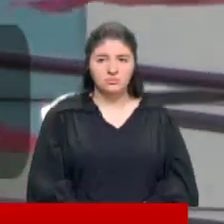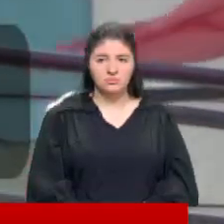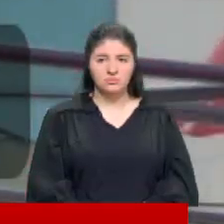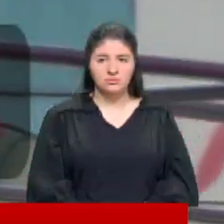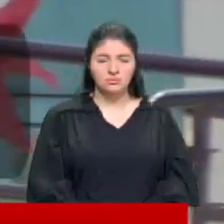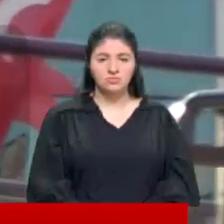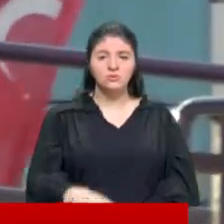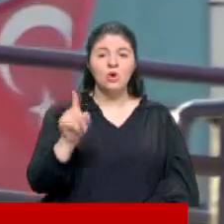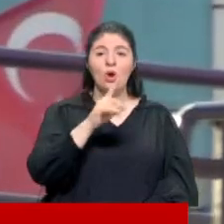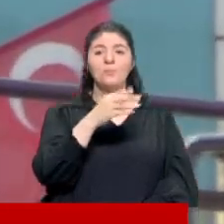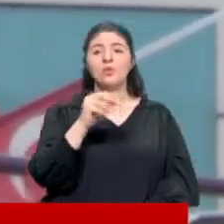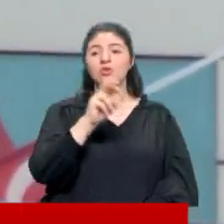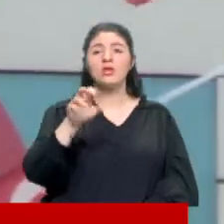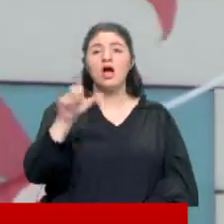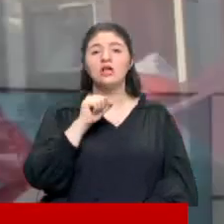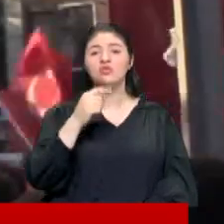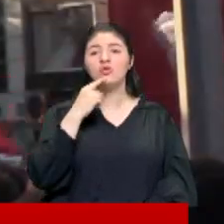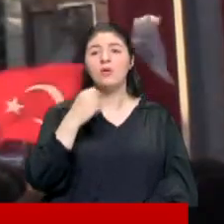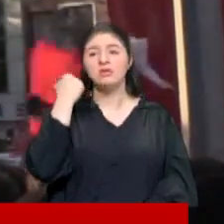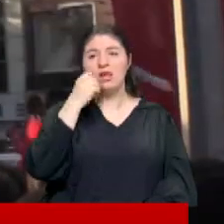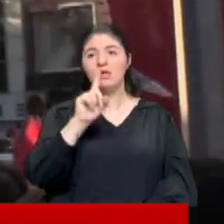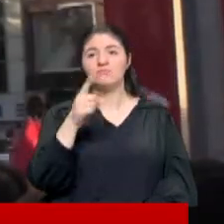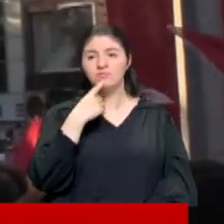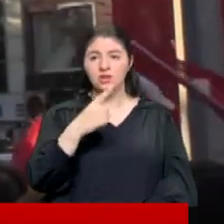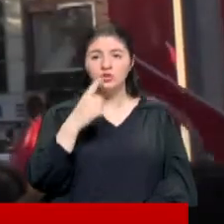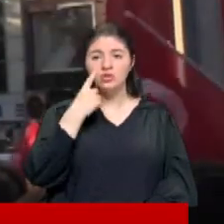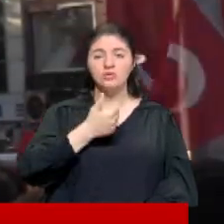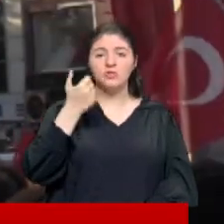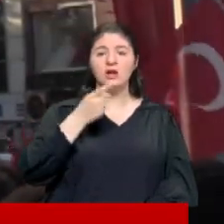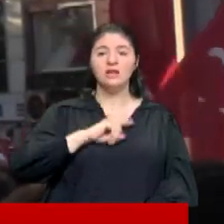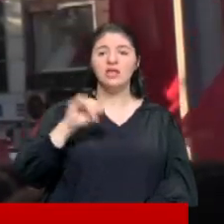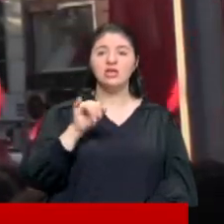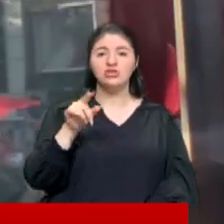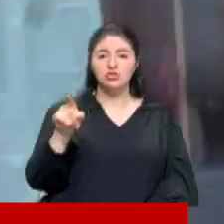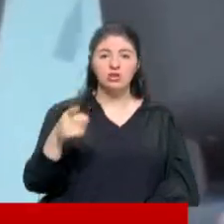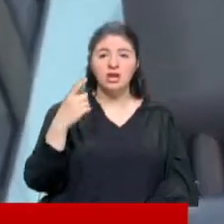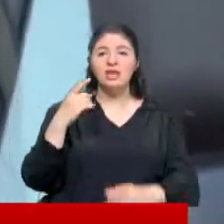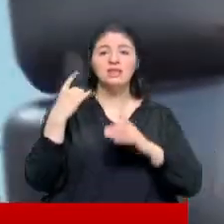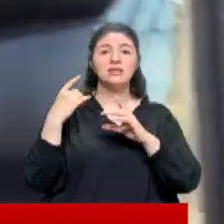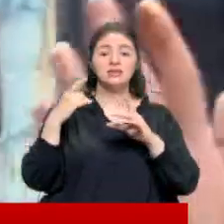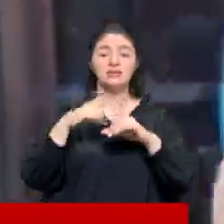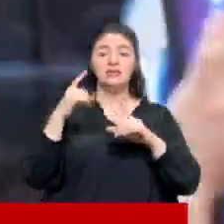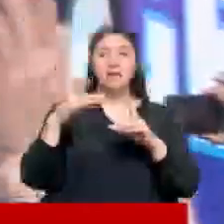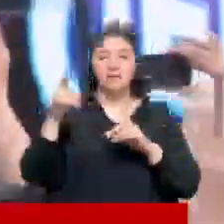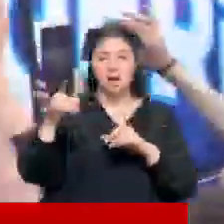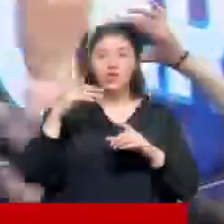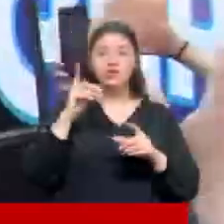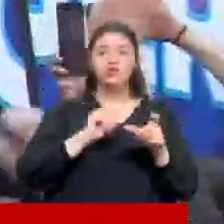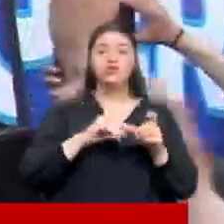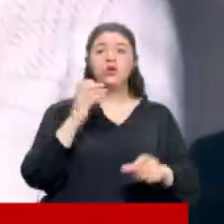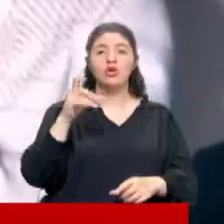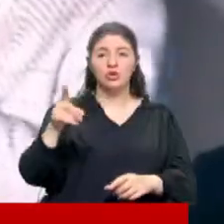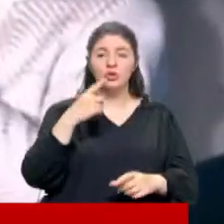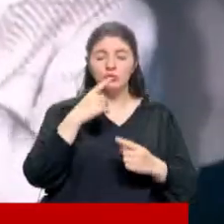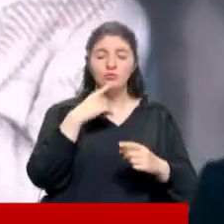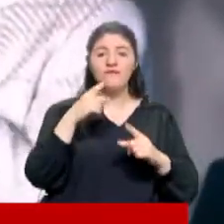pazar günü. 10 milyon dolar aldı iddiasını yalanladı. Cumhurbaşkanı adayı Muharrem İnce, Tekirdağ Çorlu'daki konuşmasında FETÖ'yü